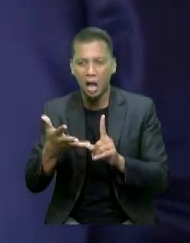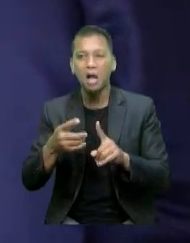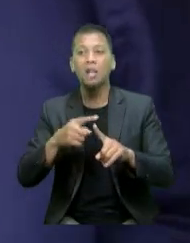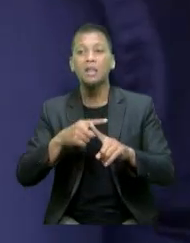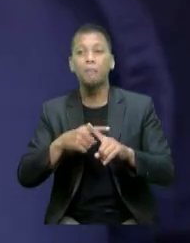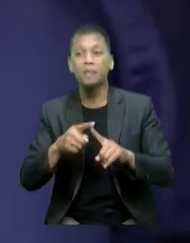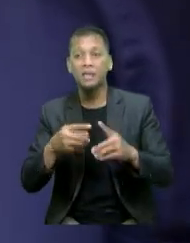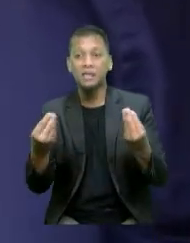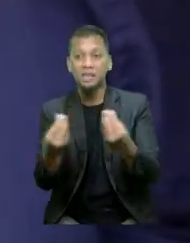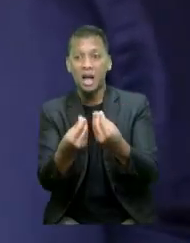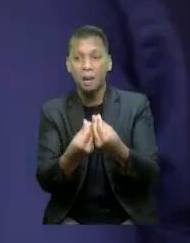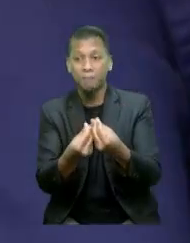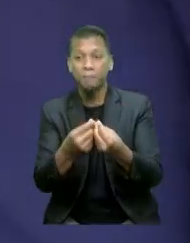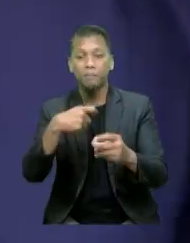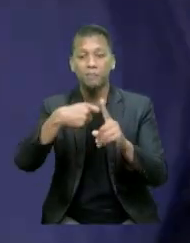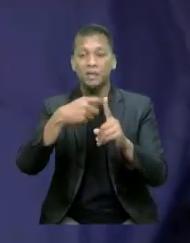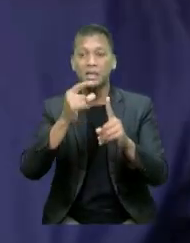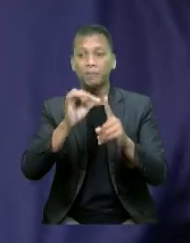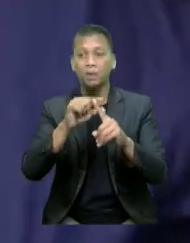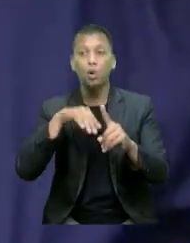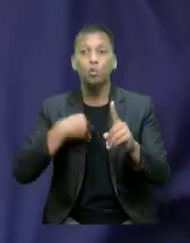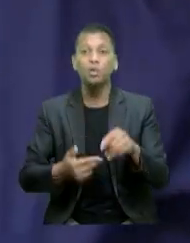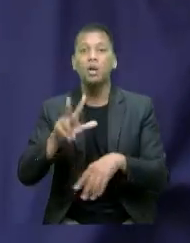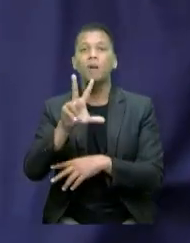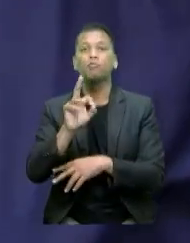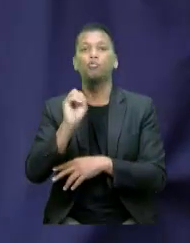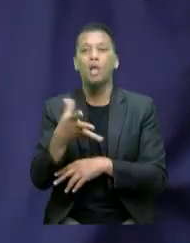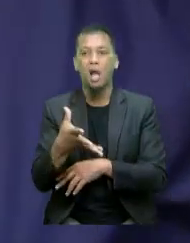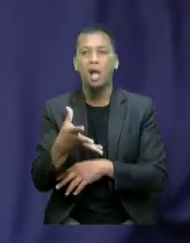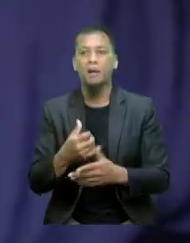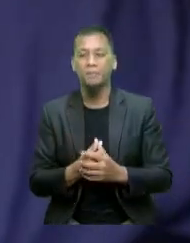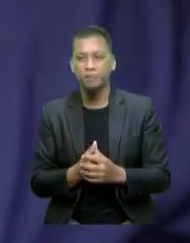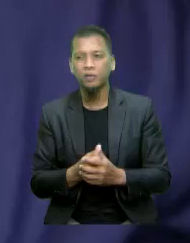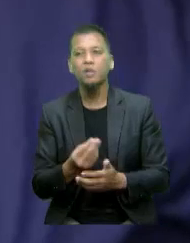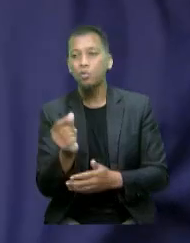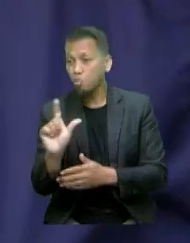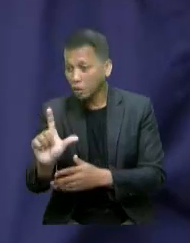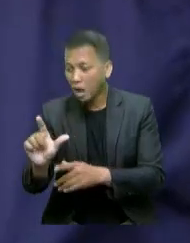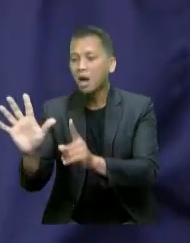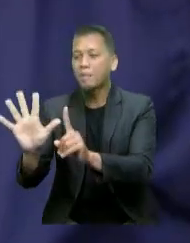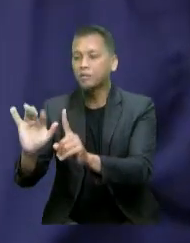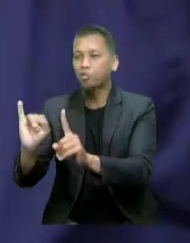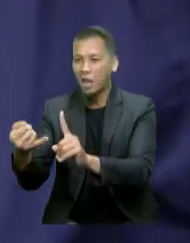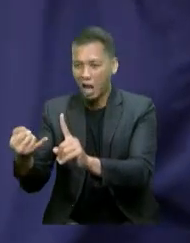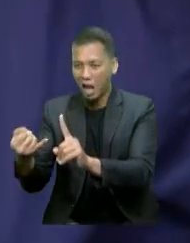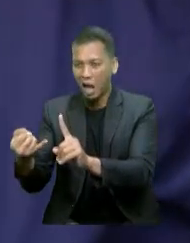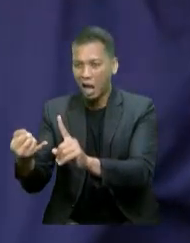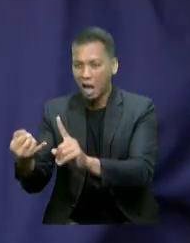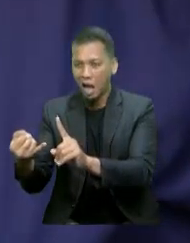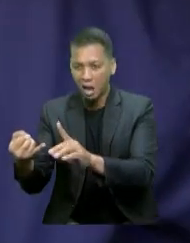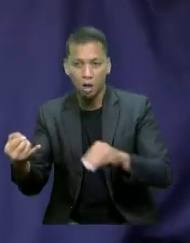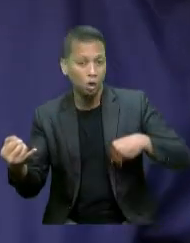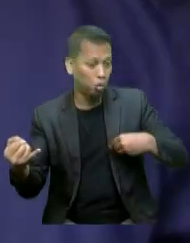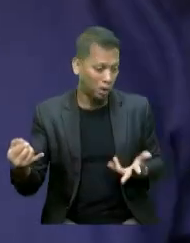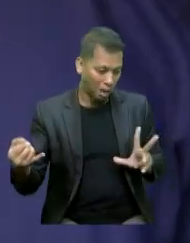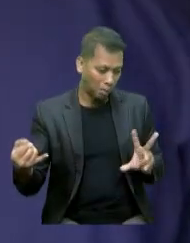Pak. Oh, 80 juta. Kerugianmu 80 juta. Utangmu 15 juta. 15 juta ke pinjol dan ke